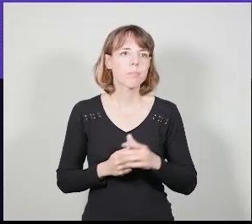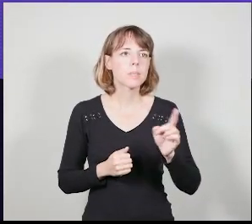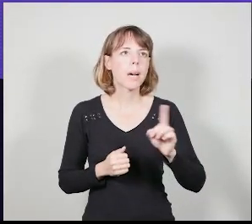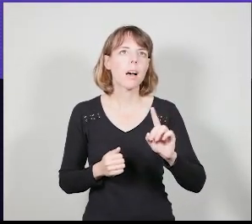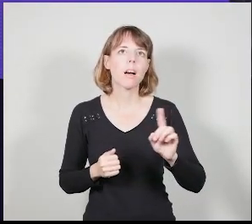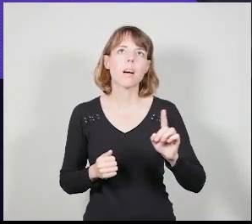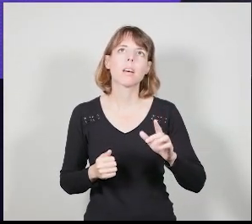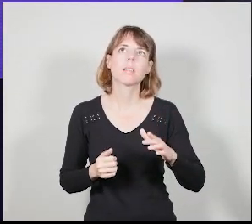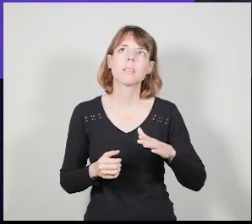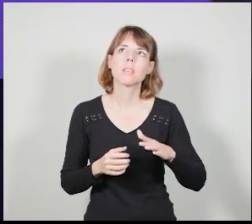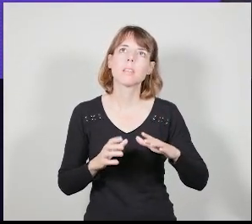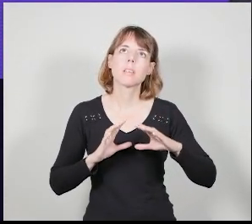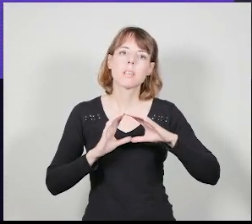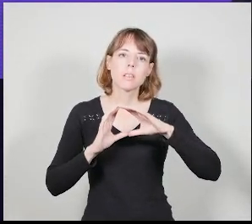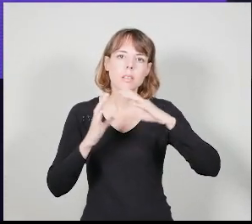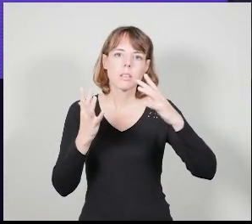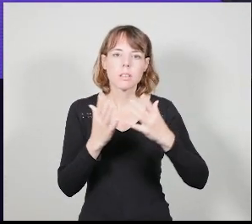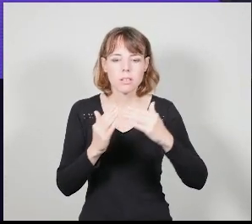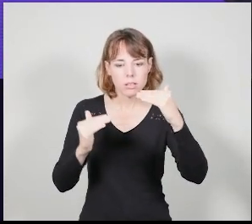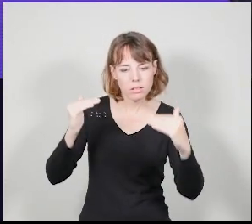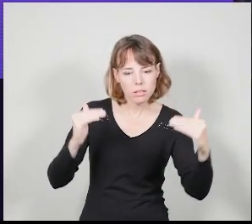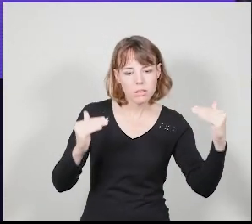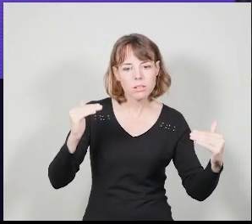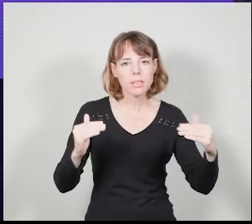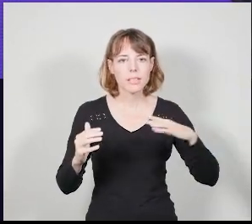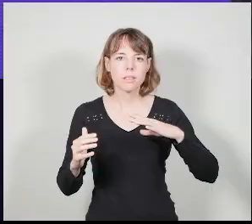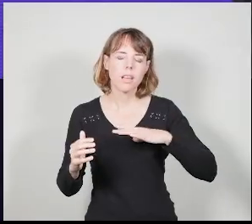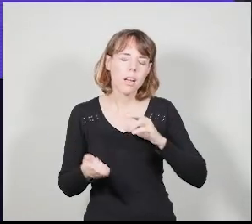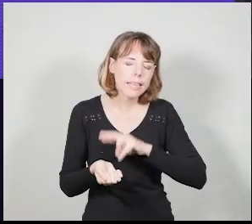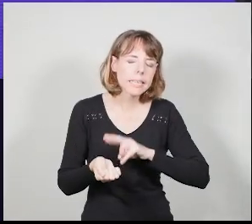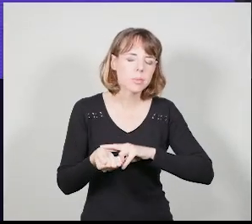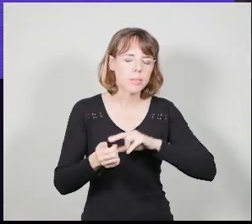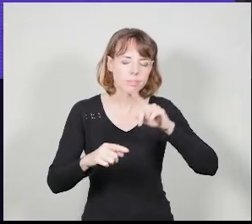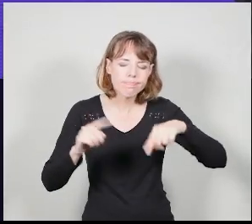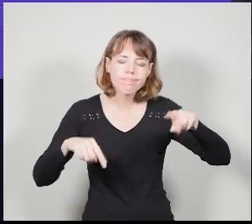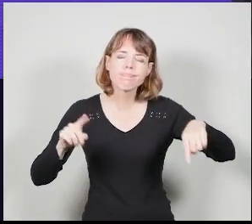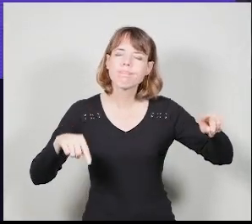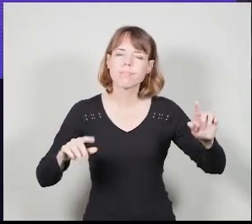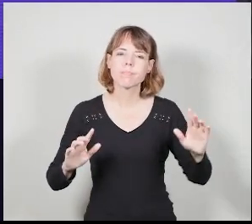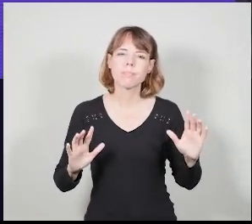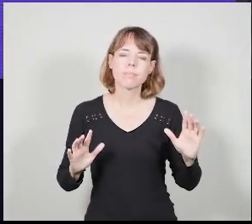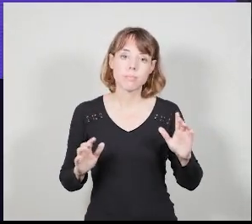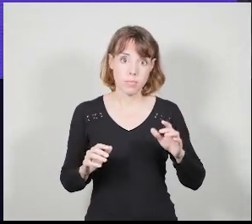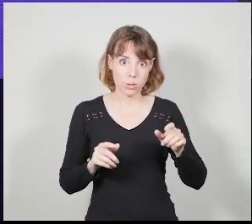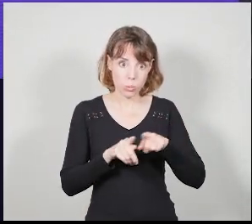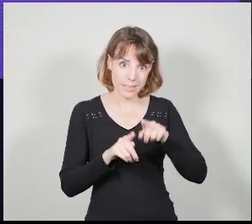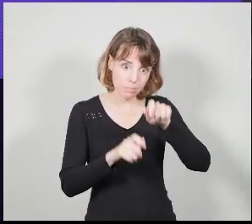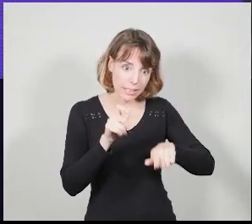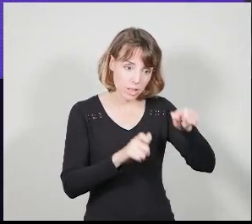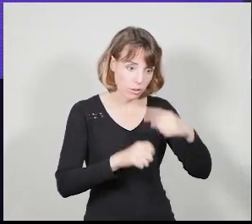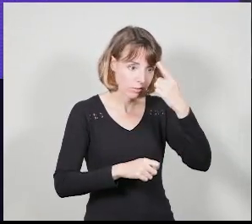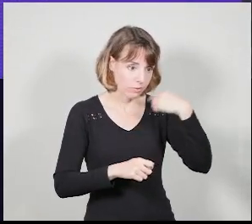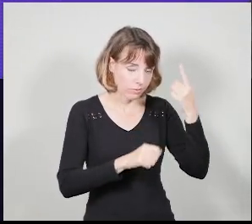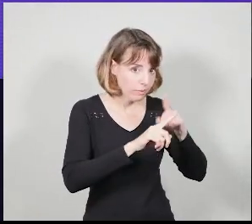et il y a des rythmes de développement qui sont différents. Et ce qui fait que les acteurs eux-mêmes sont à des moments parfois différents. Donc il y a un